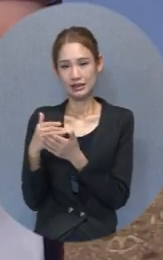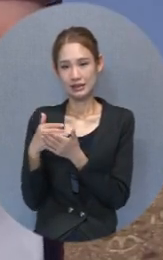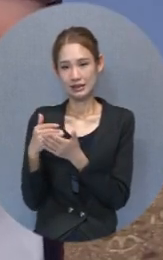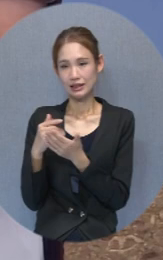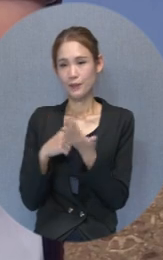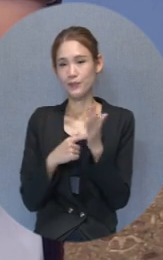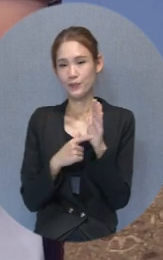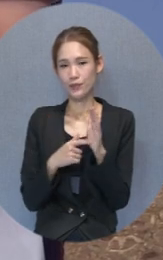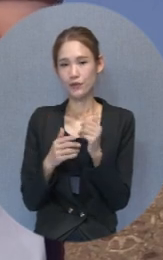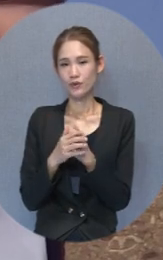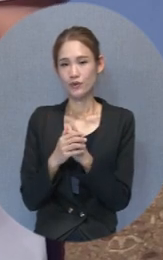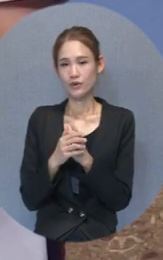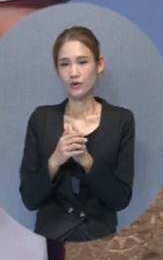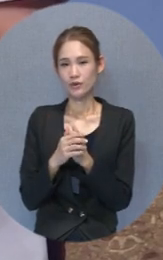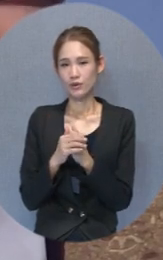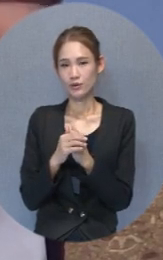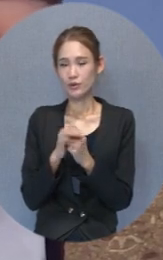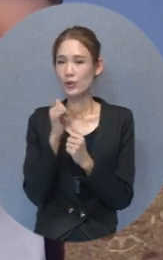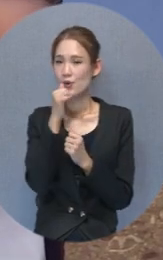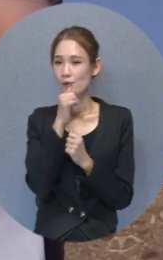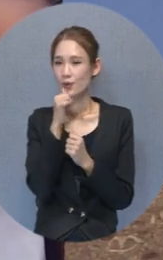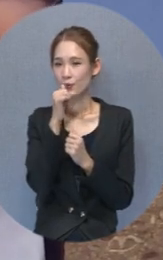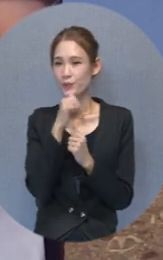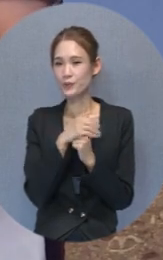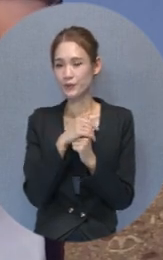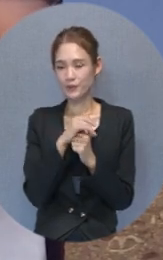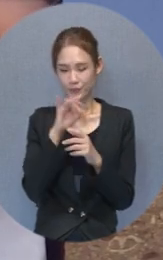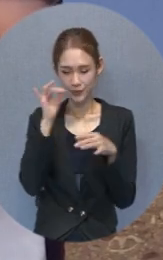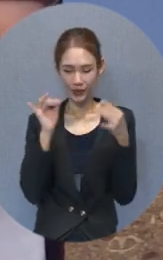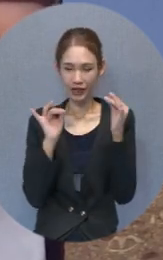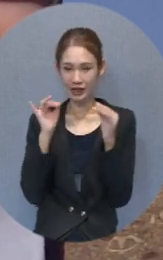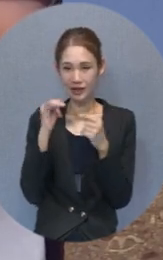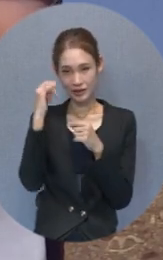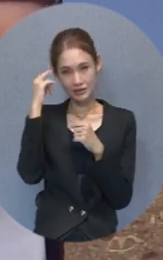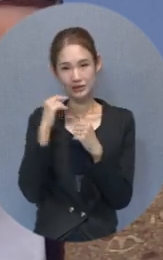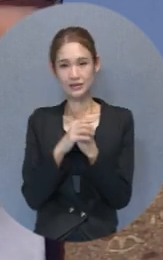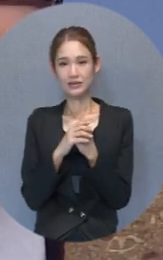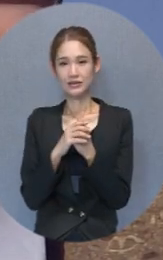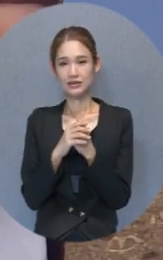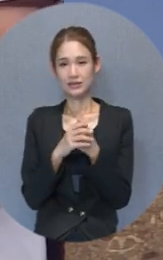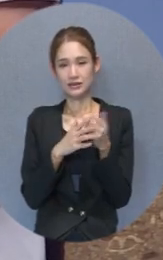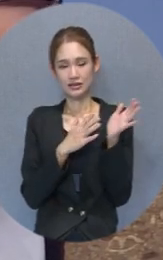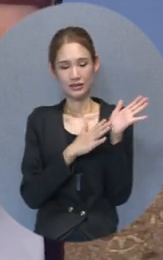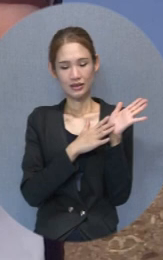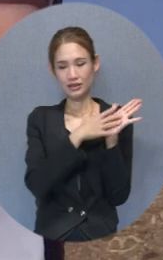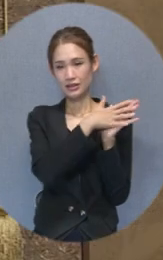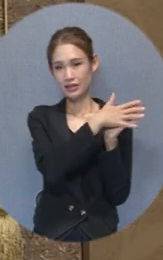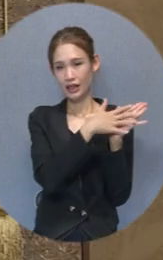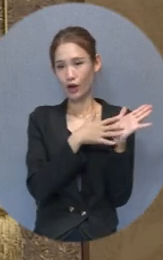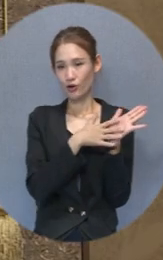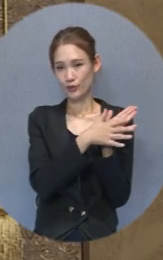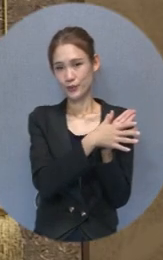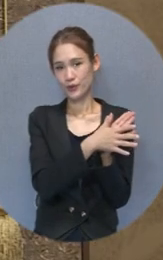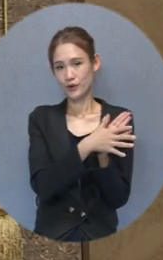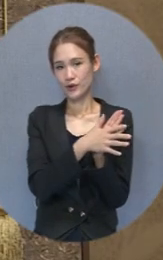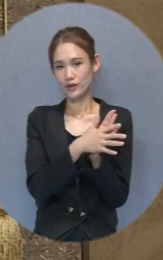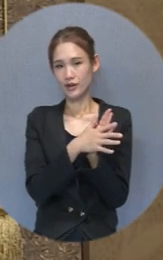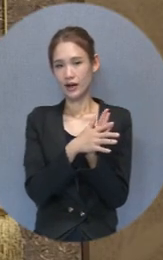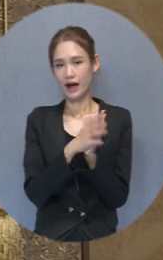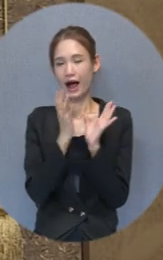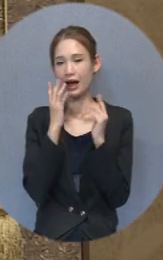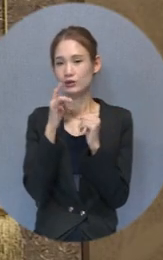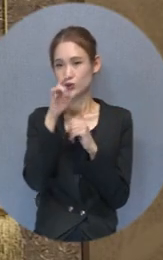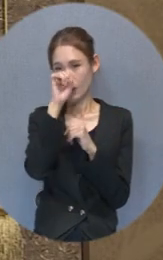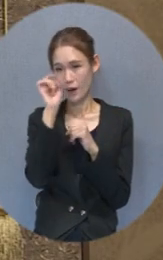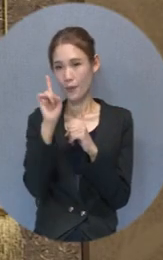해서 이게 네. 곰돌이의 느낌이고 이게 이 줄무늬에 반복되는 아이들이 좋아하는 느낌이 이렇게 반복되는